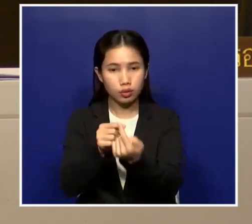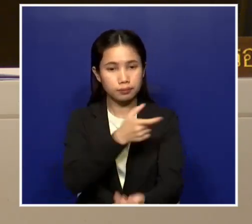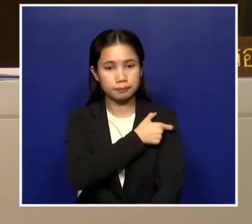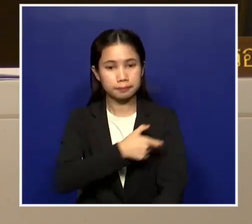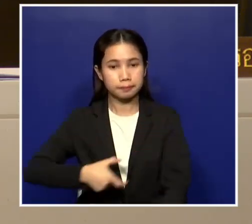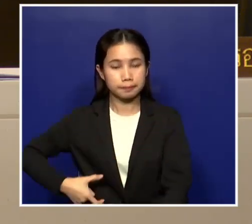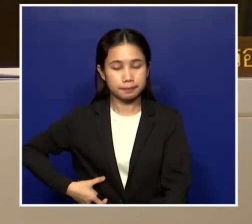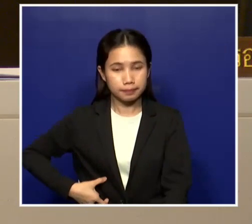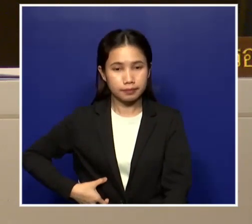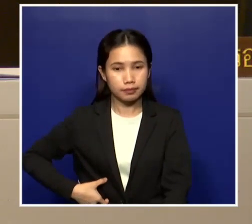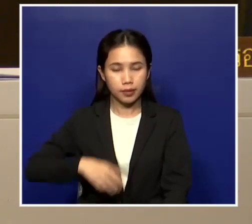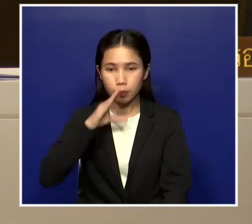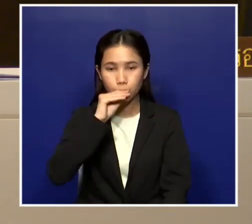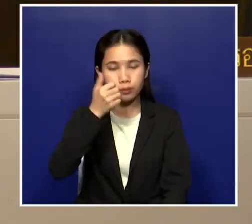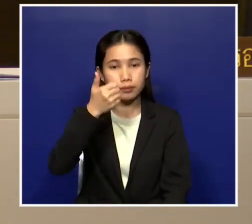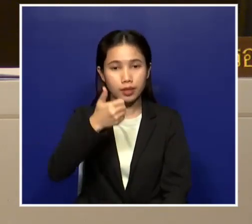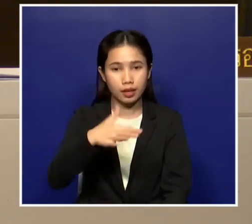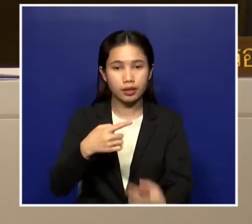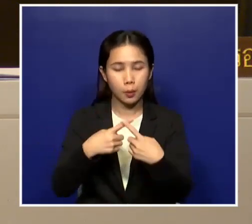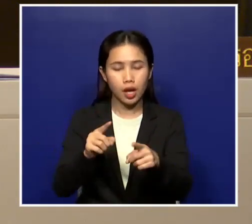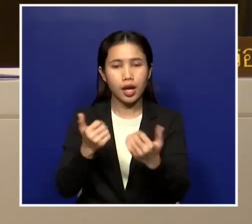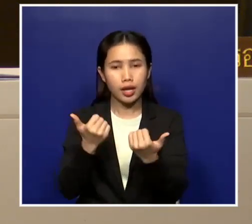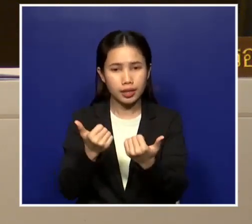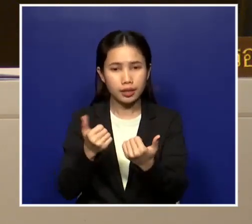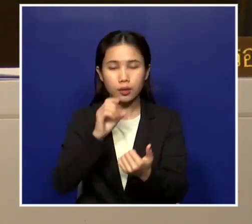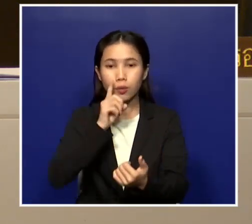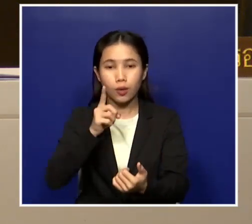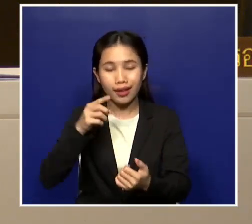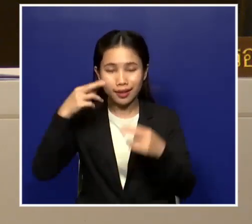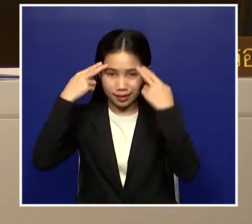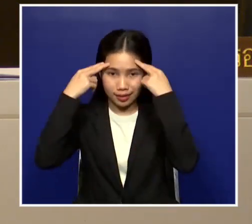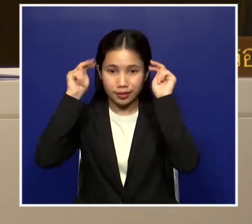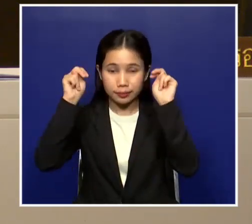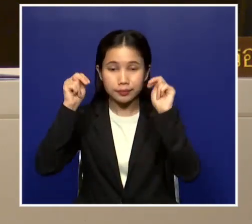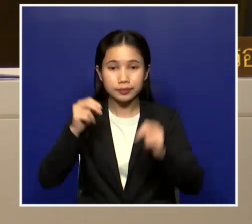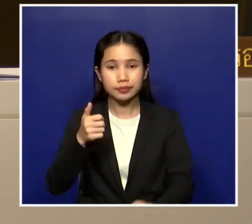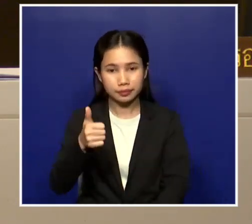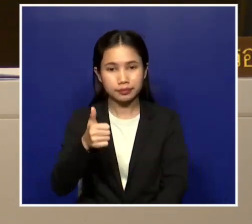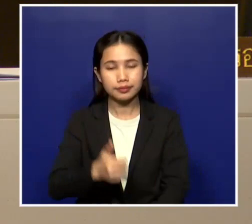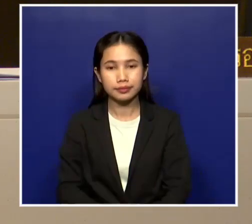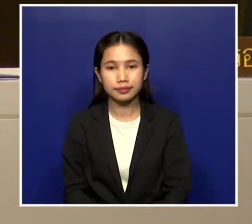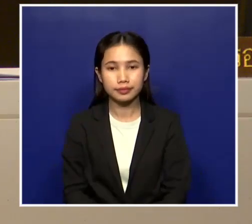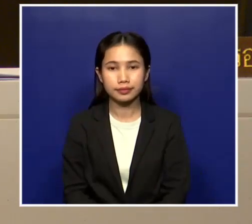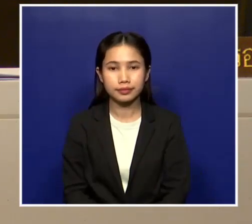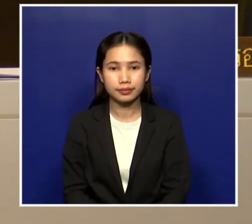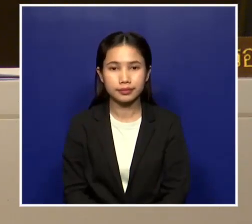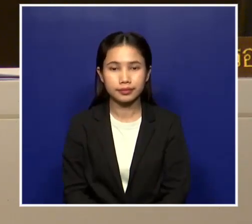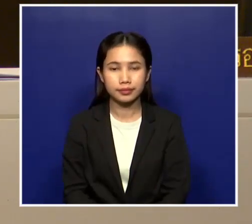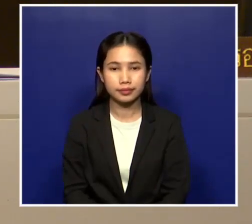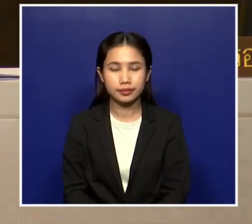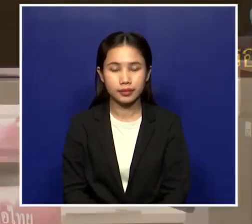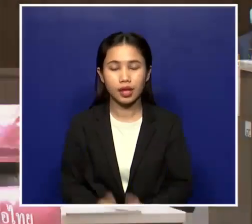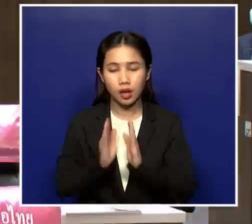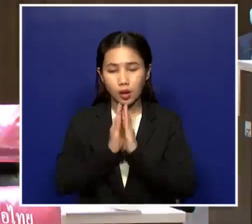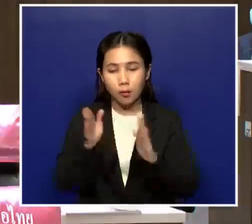สถาบันพระมหากษัตริย์ก็จะพูดไม่ได้แต่กรณีเป็นการกล่าวหารัฐบาลครับครับเชิญต่อ กราบขอบพระคุณท่านประธานนะ